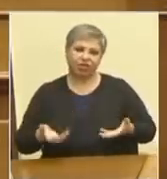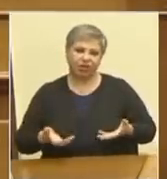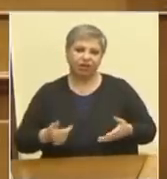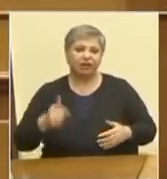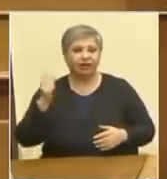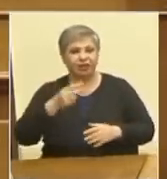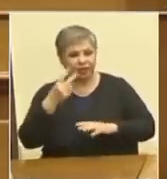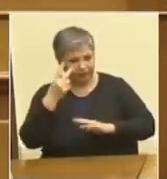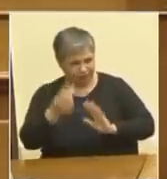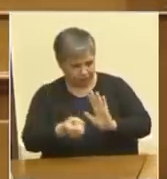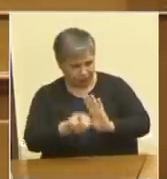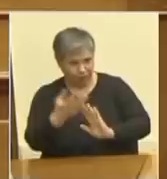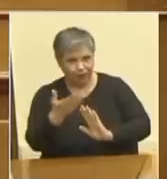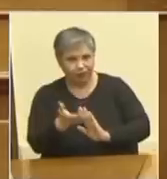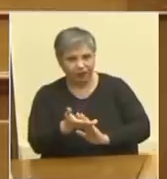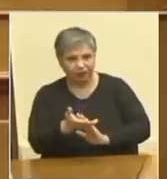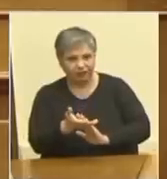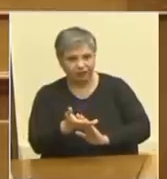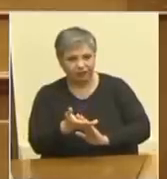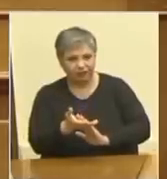σκέτος πολιτικός. Λοιπόν,